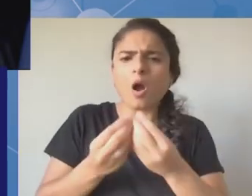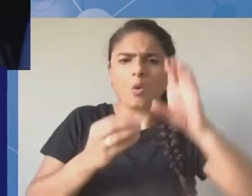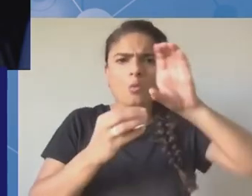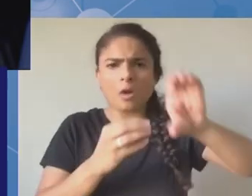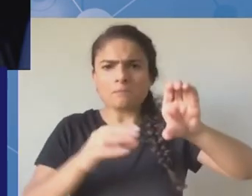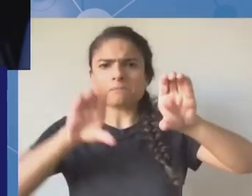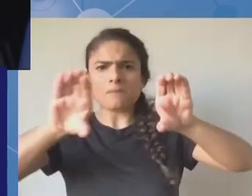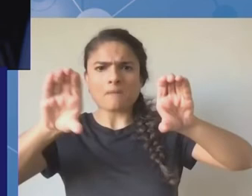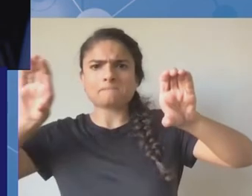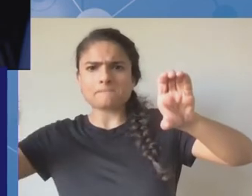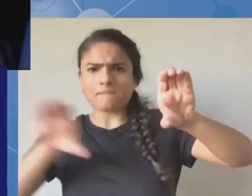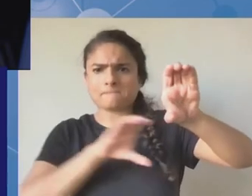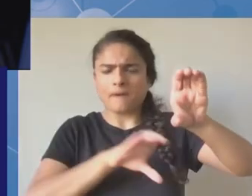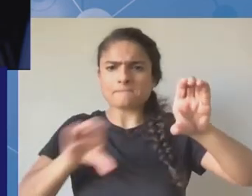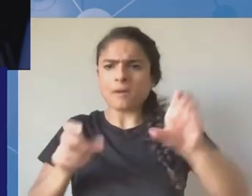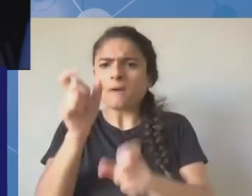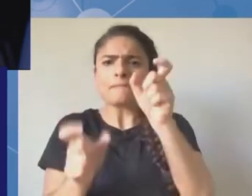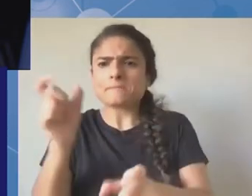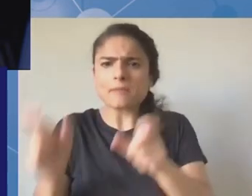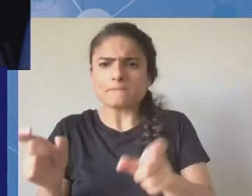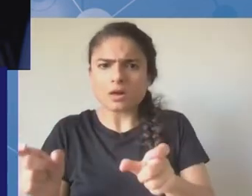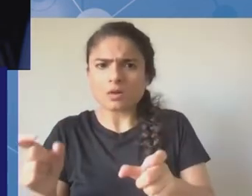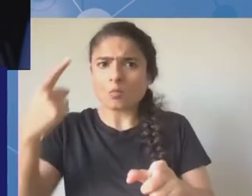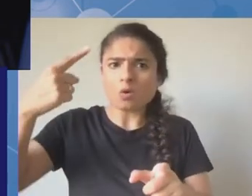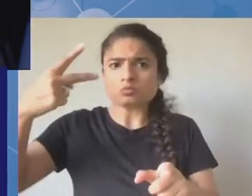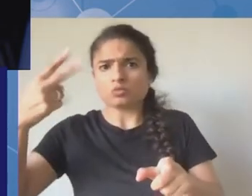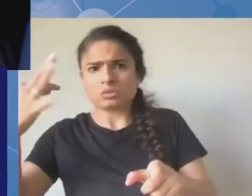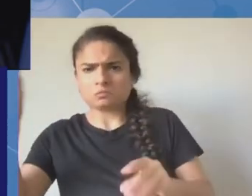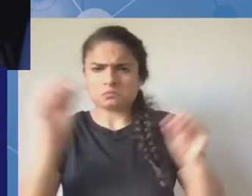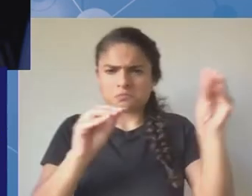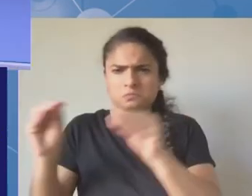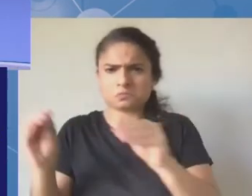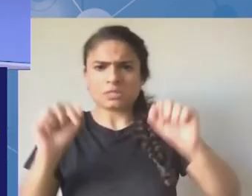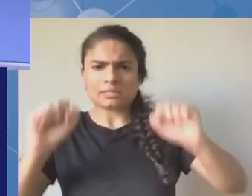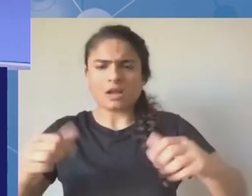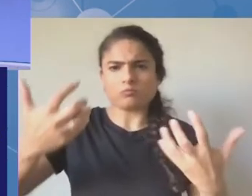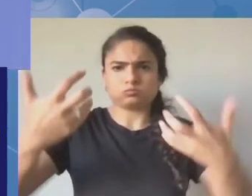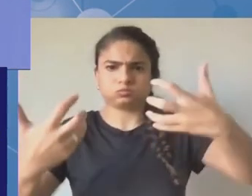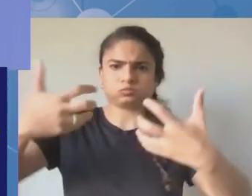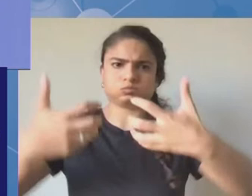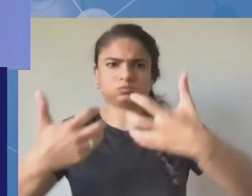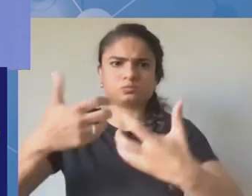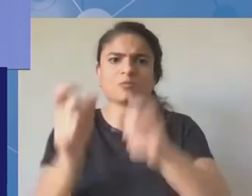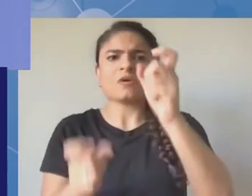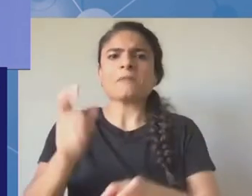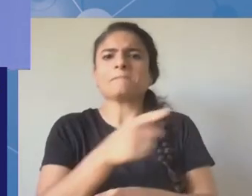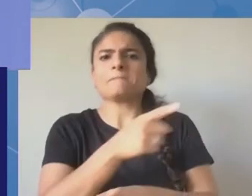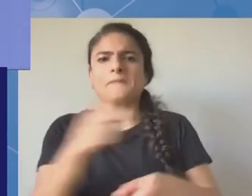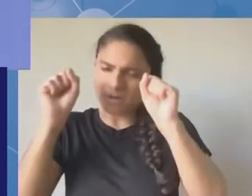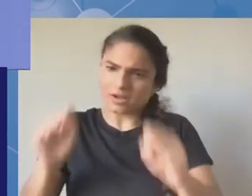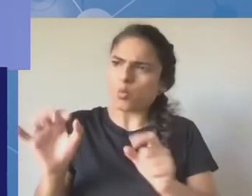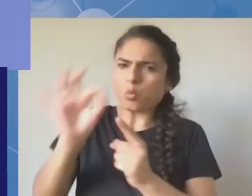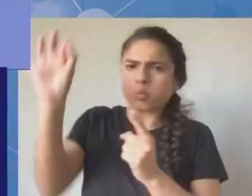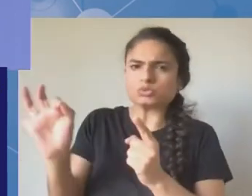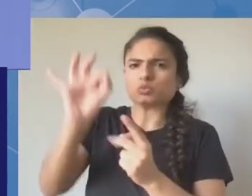ممثلة بصورة أوسع من قبل الشباب والجيل الشاب الذين هم الذين سيشكلون